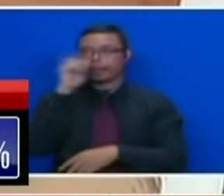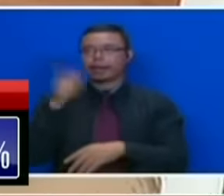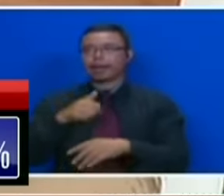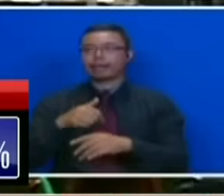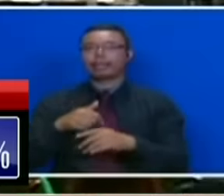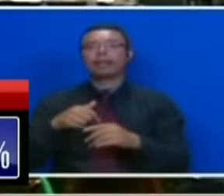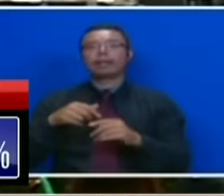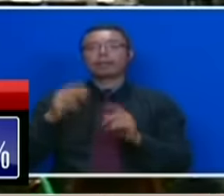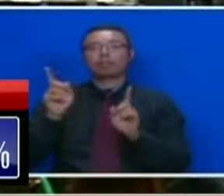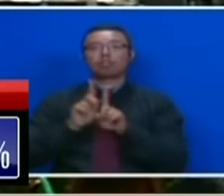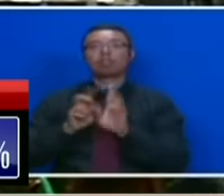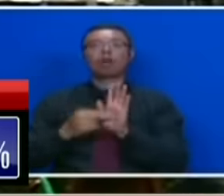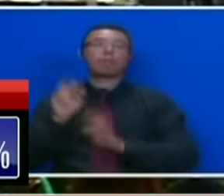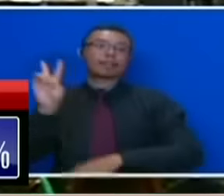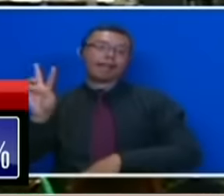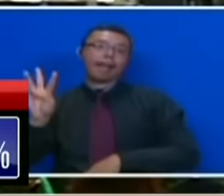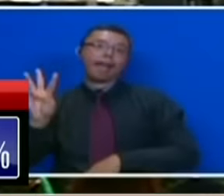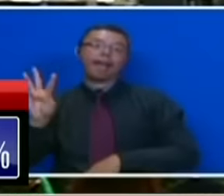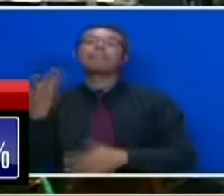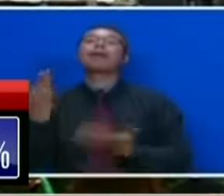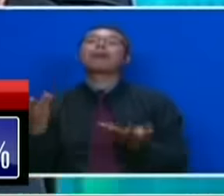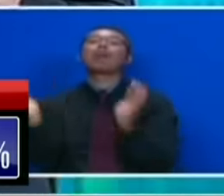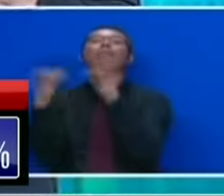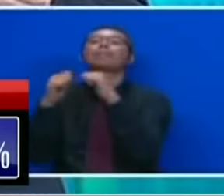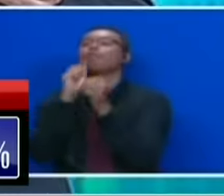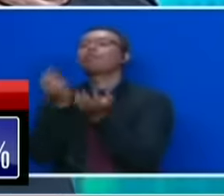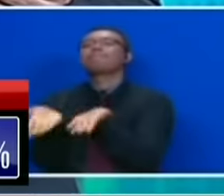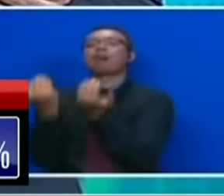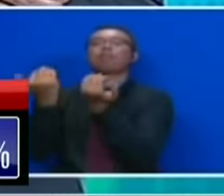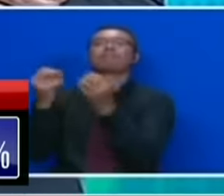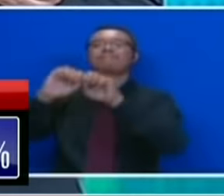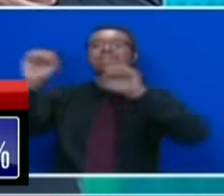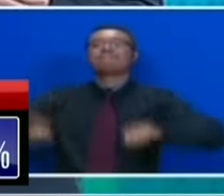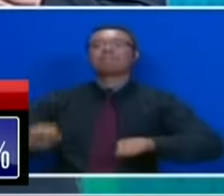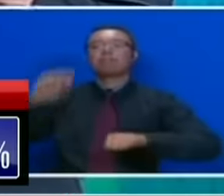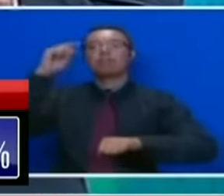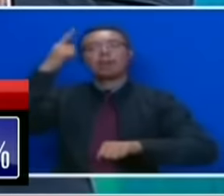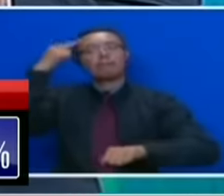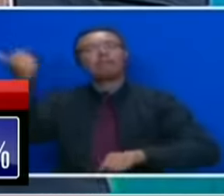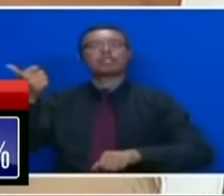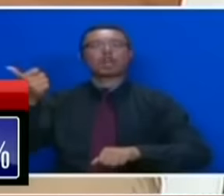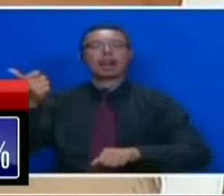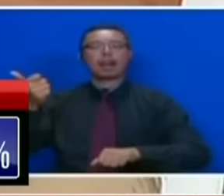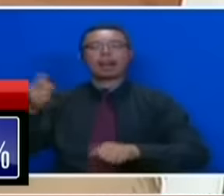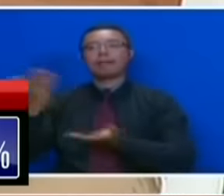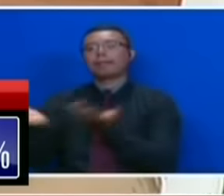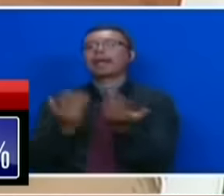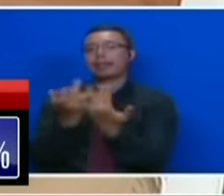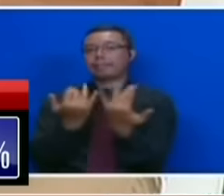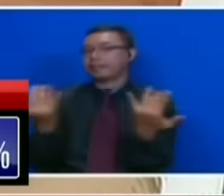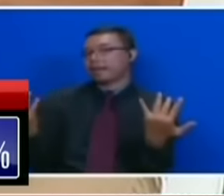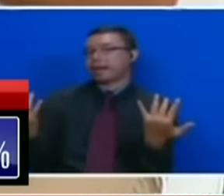paslon nomor 3. Apa komitmen Anda untuk membangun birokrasi yang profesional dan melayani